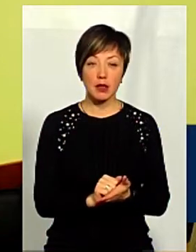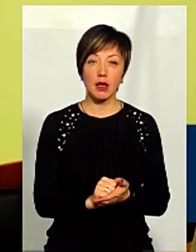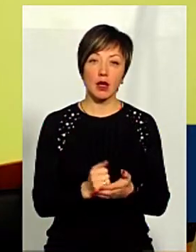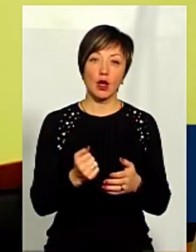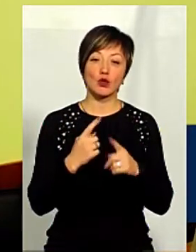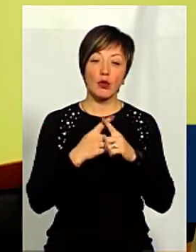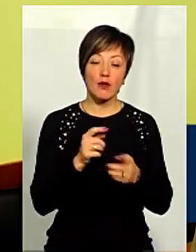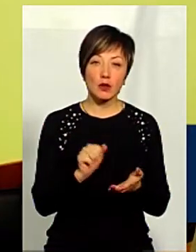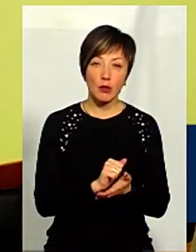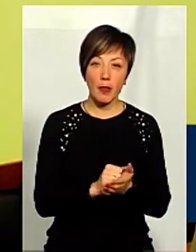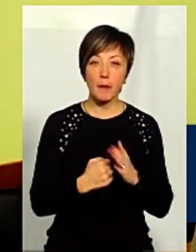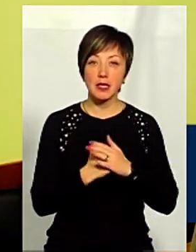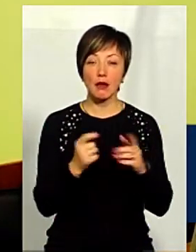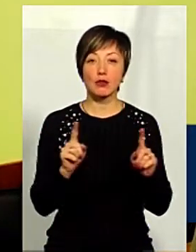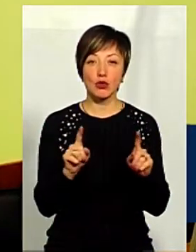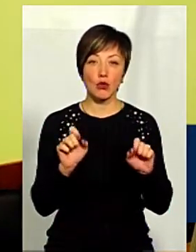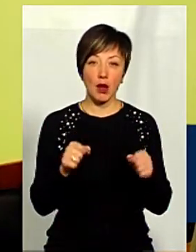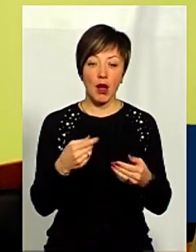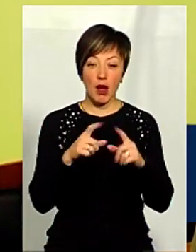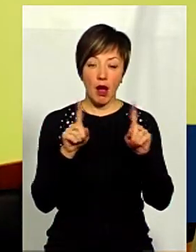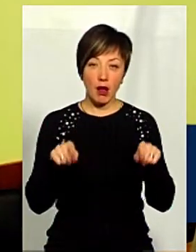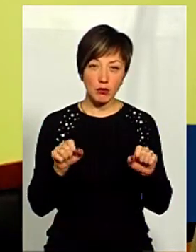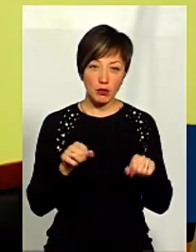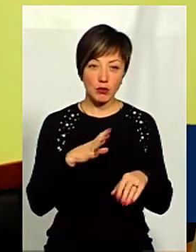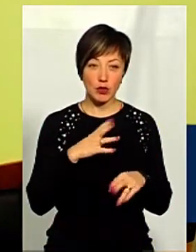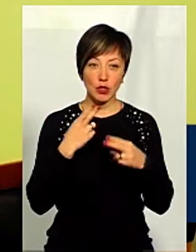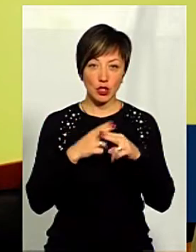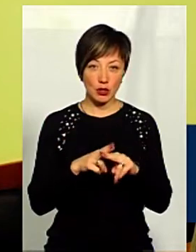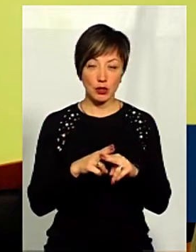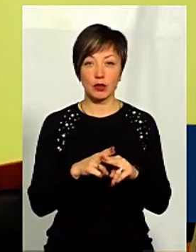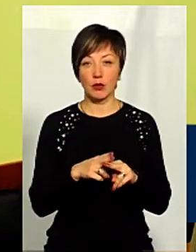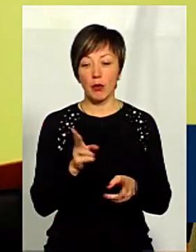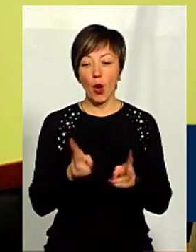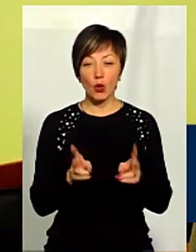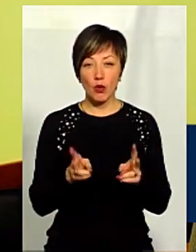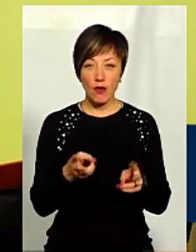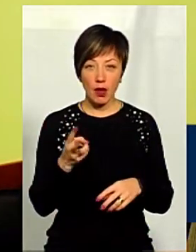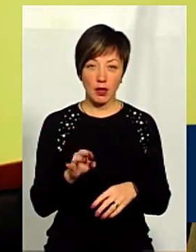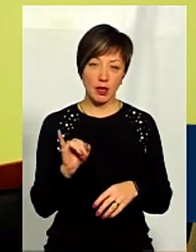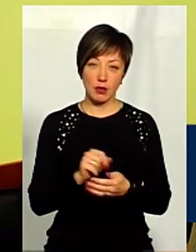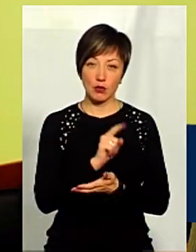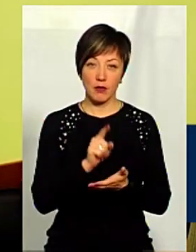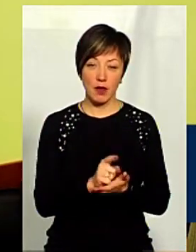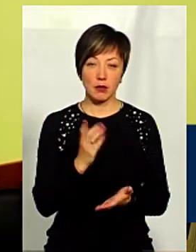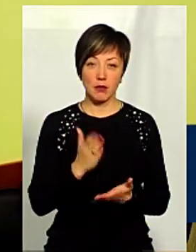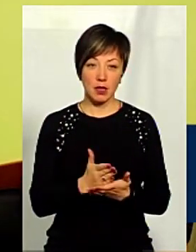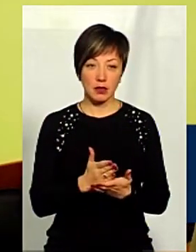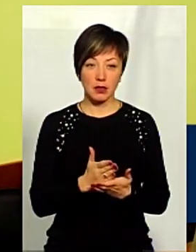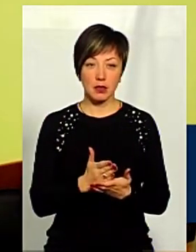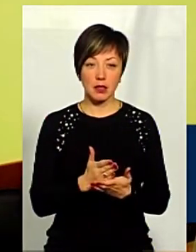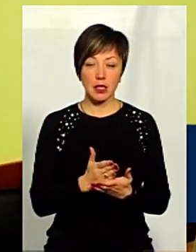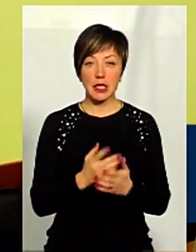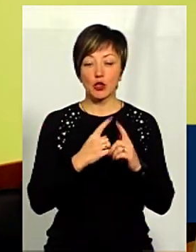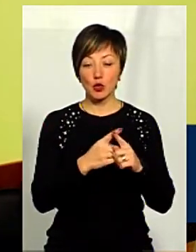супровідний документ, на підставі чого, тобто картка може у нього бути технологічна приготування. Ну і зобов'язаний він мати